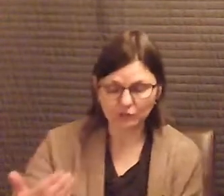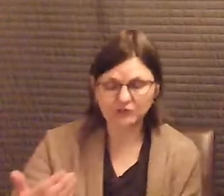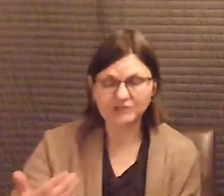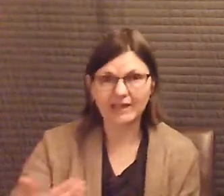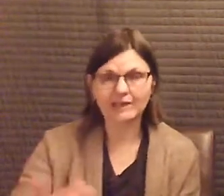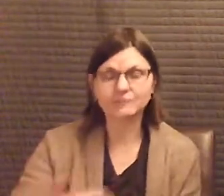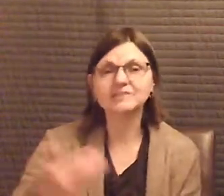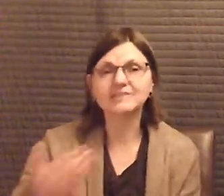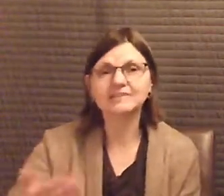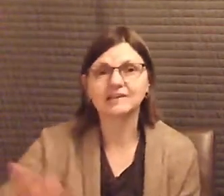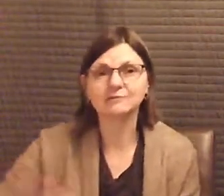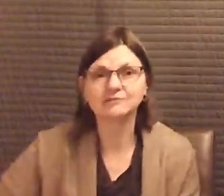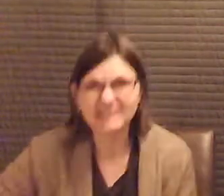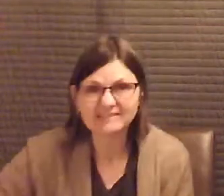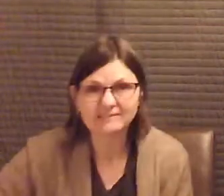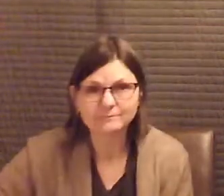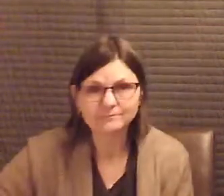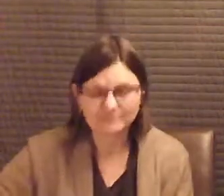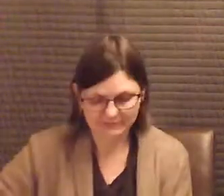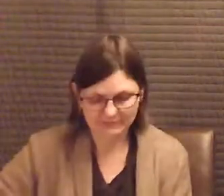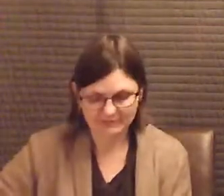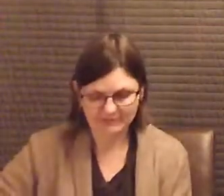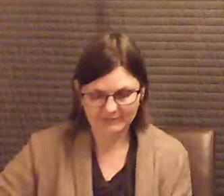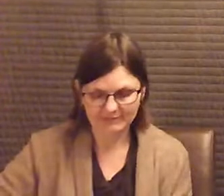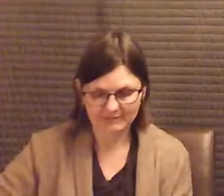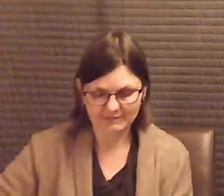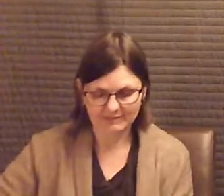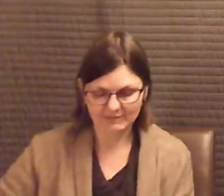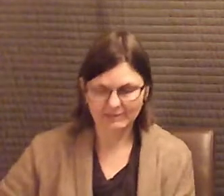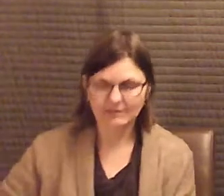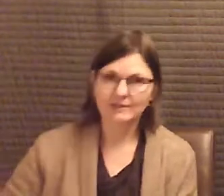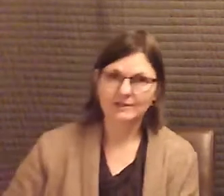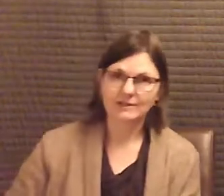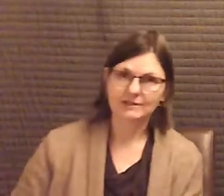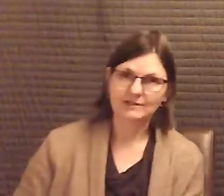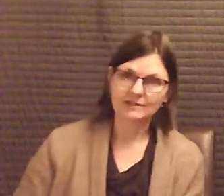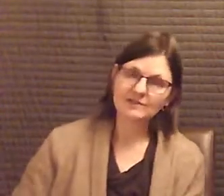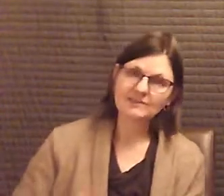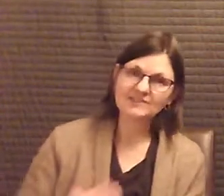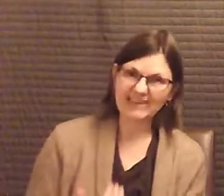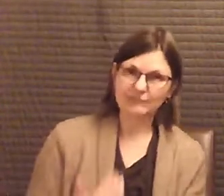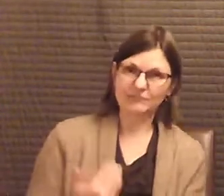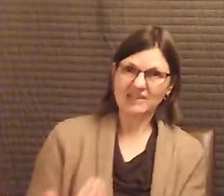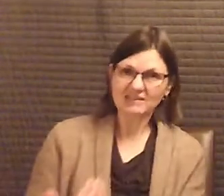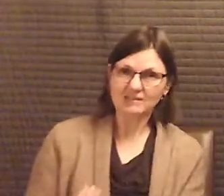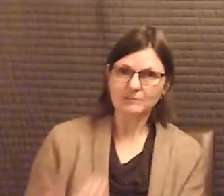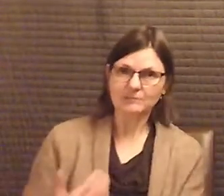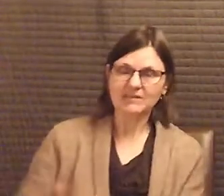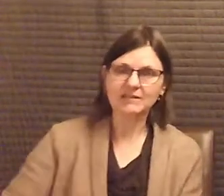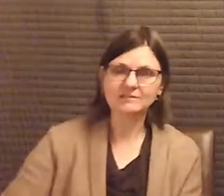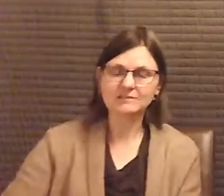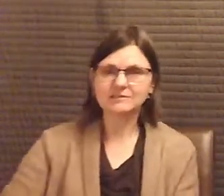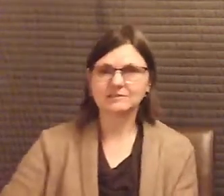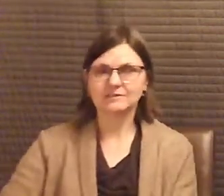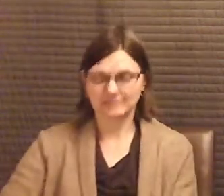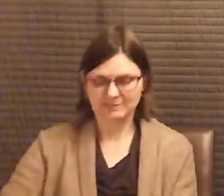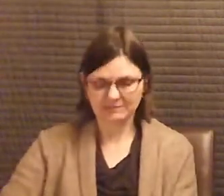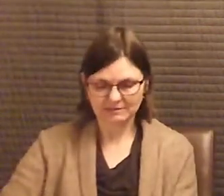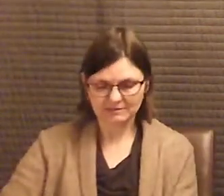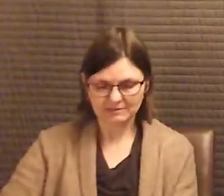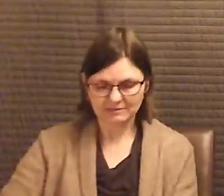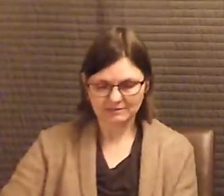instructies geven die zich verzette opvolging ben zelfs niet zich verzetten betekent de